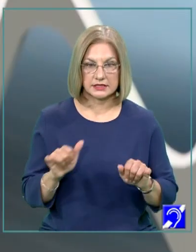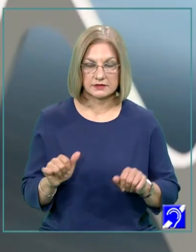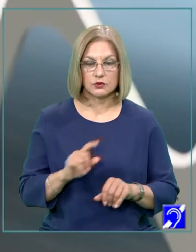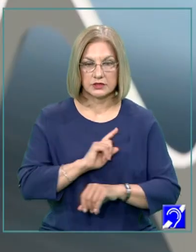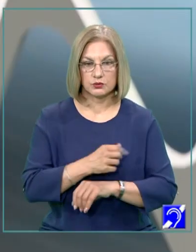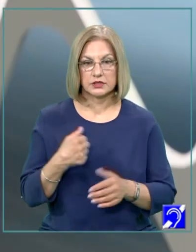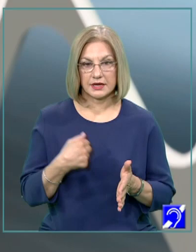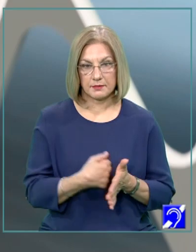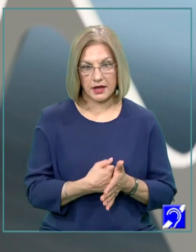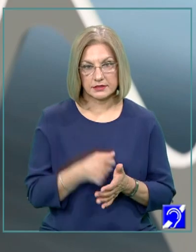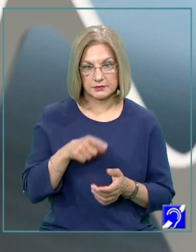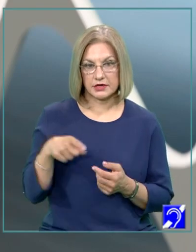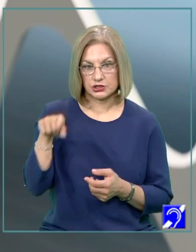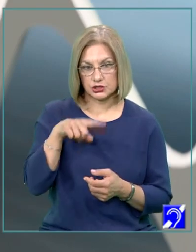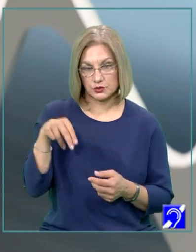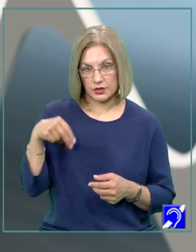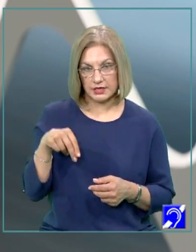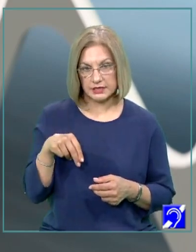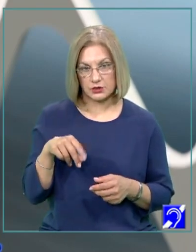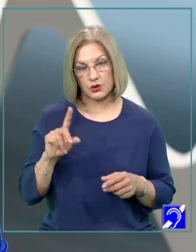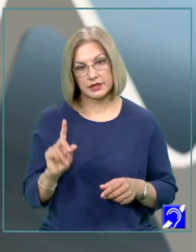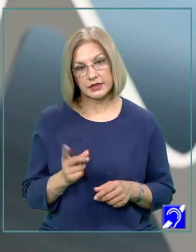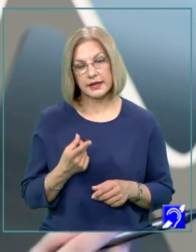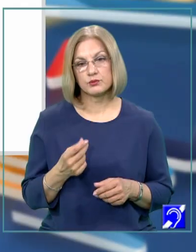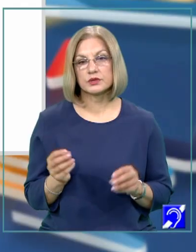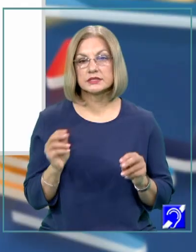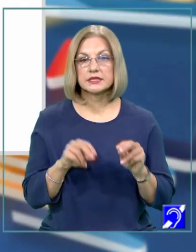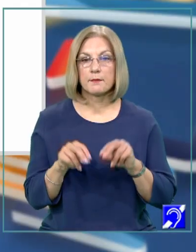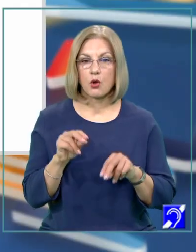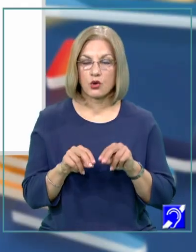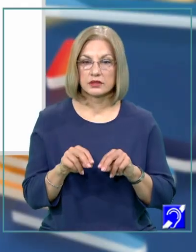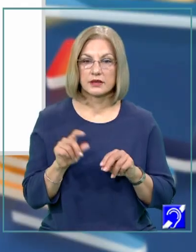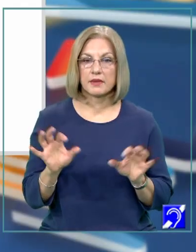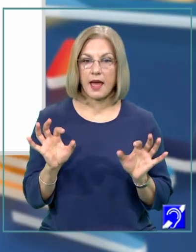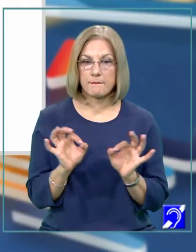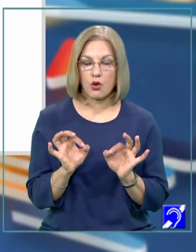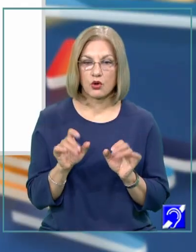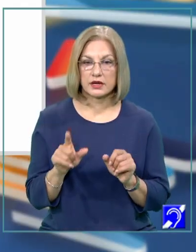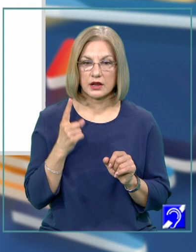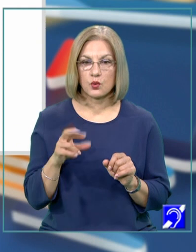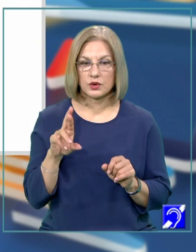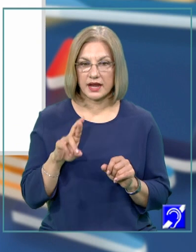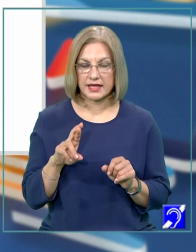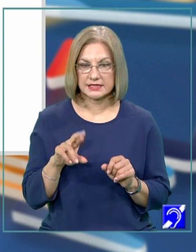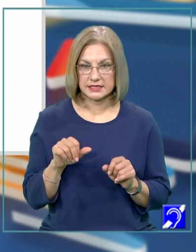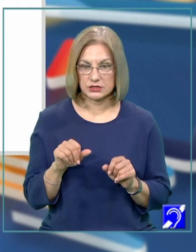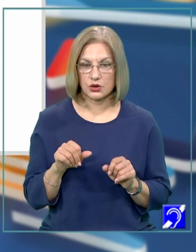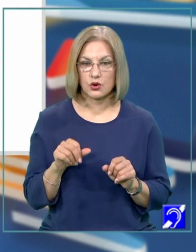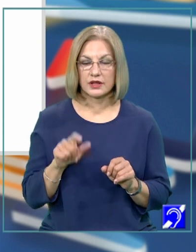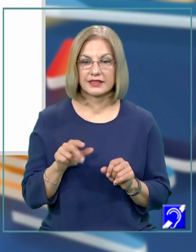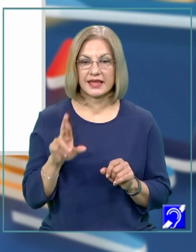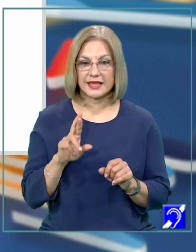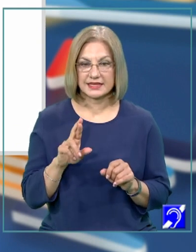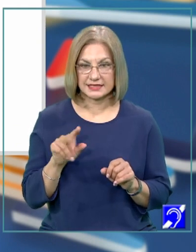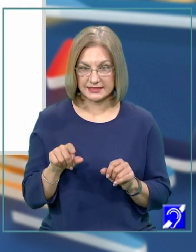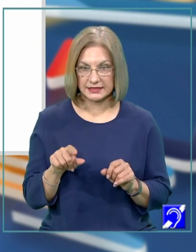maximă în circuitul exterior trebuie să Montăm la bornele sale un rezistor de rezistență